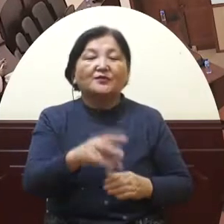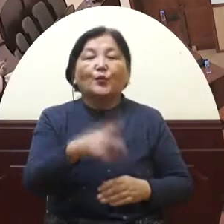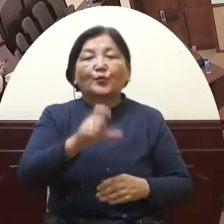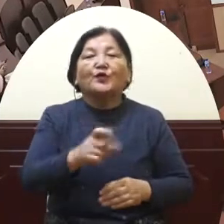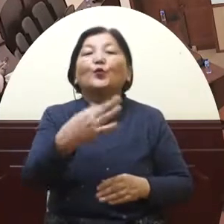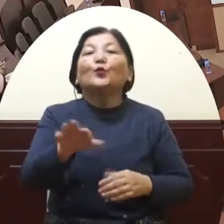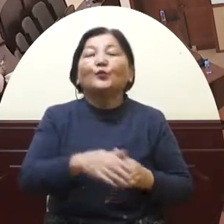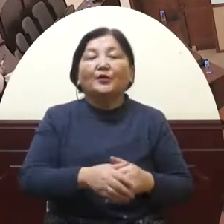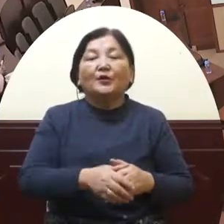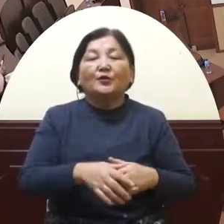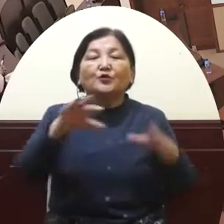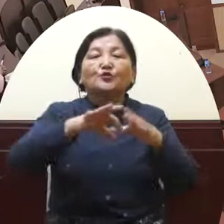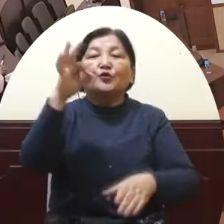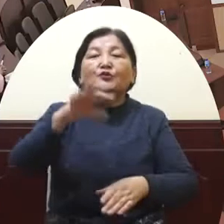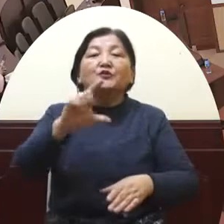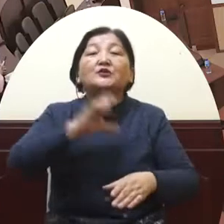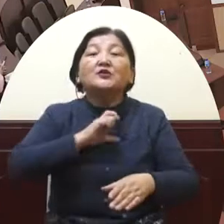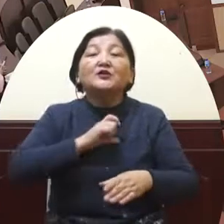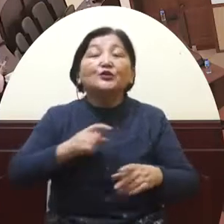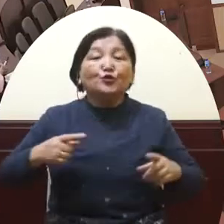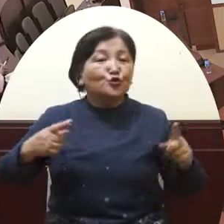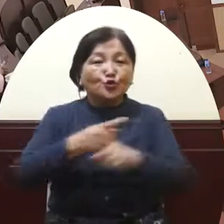ер нь энэ сонгогчийн эрх зөрчигдөд байгаа юм биш үү гэдэг ийм